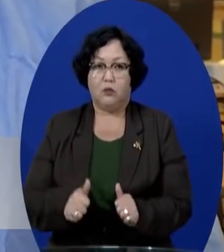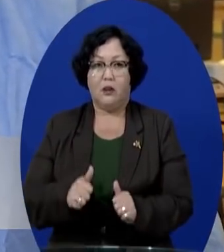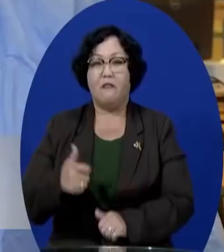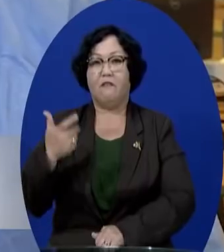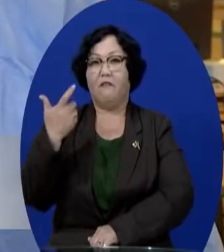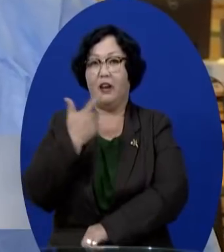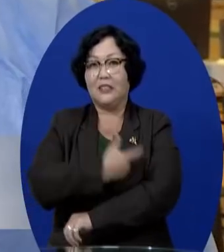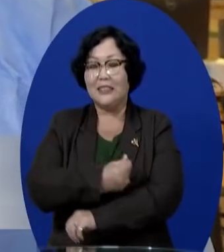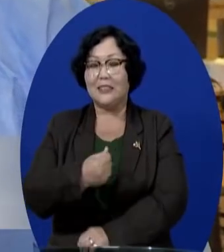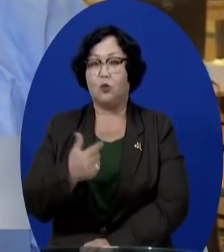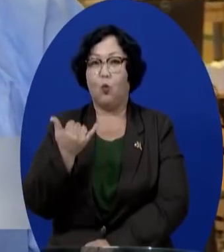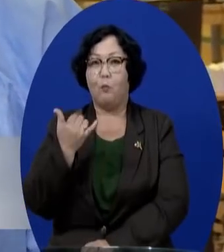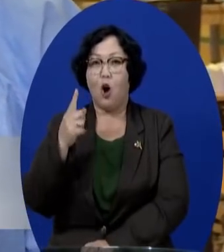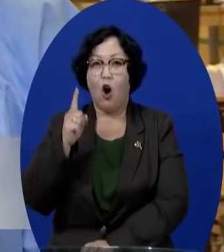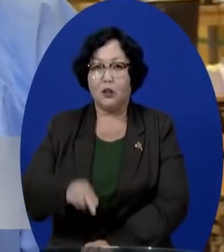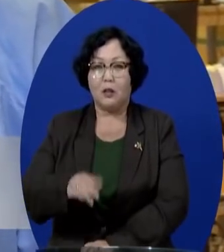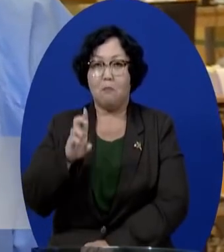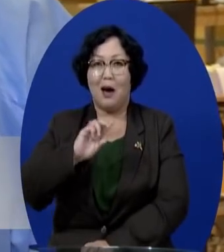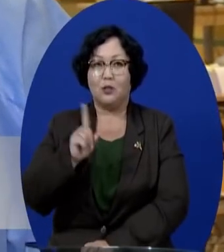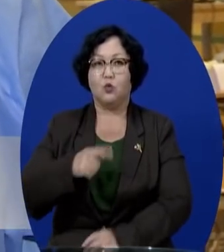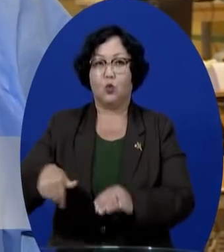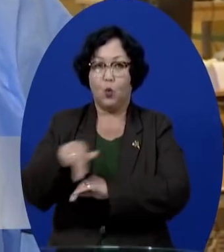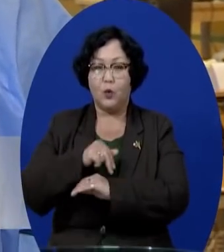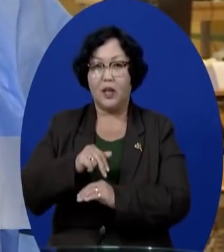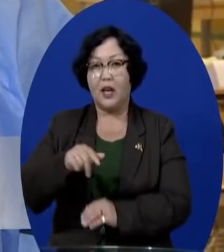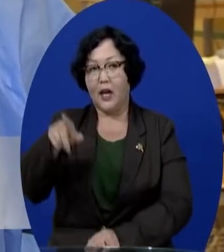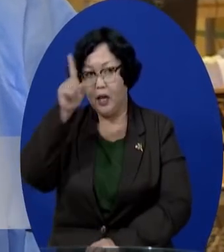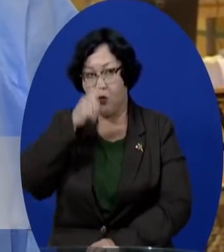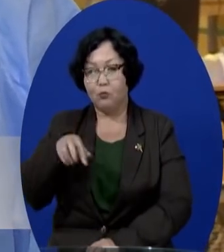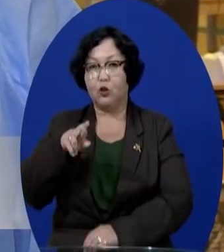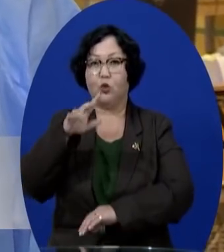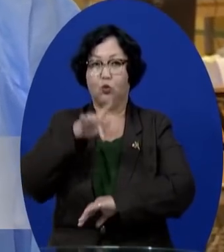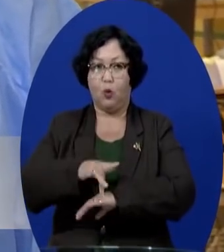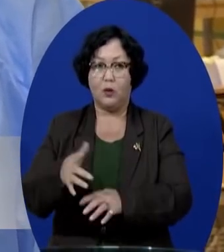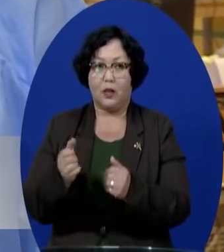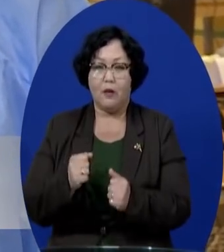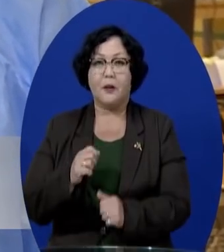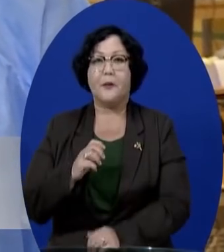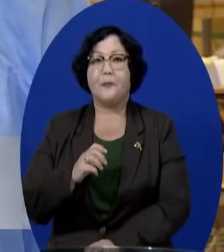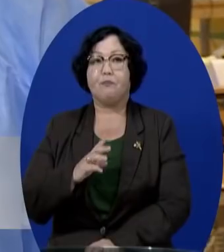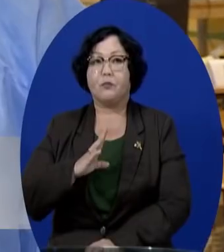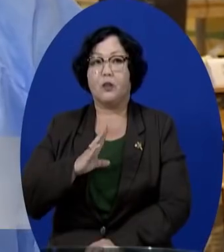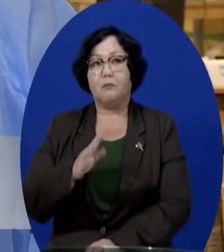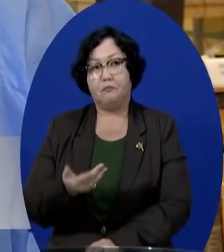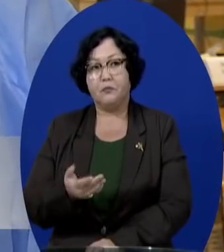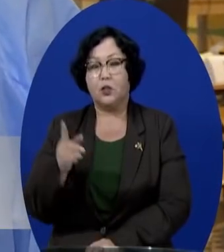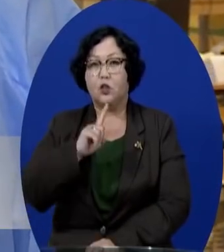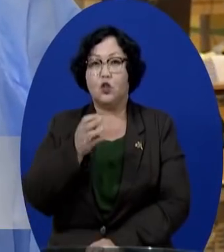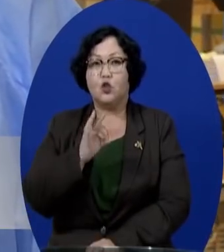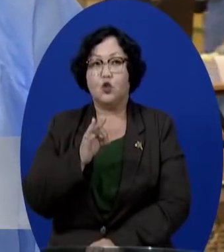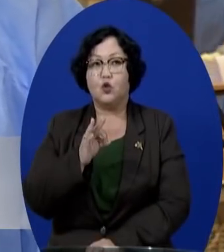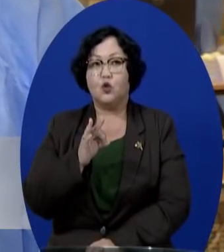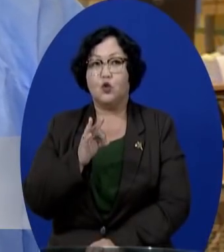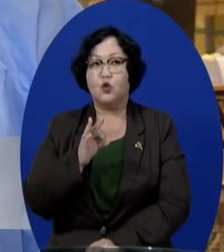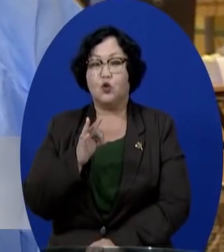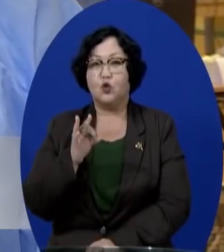Вакцинажуулалтаа бид нар бол нийслэлийн баян зүрх дүүргийн эрүүл мэндийн төвөөс авж байгаа. Өглөөд зөөврийн